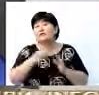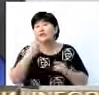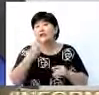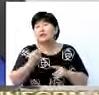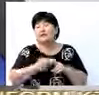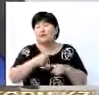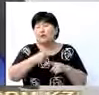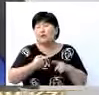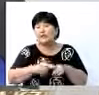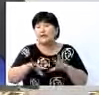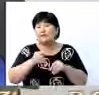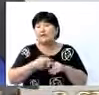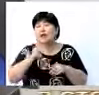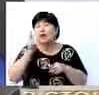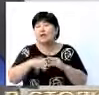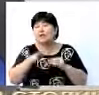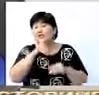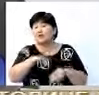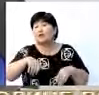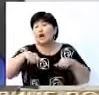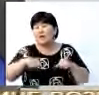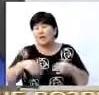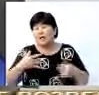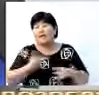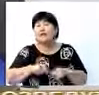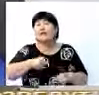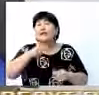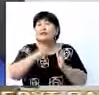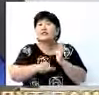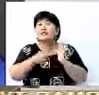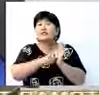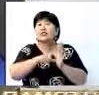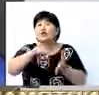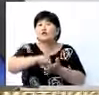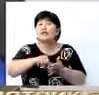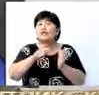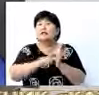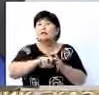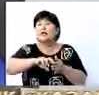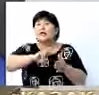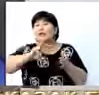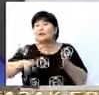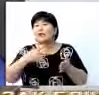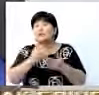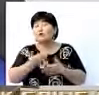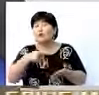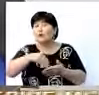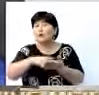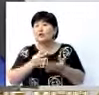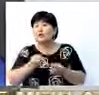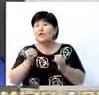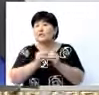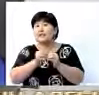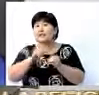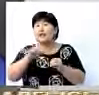половины избранных связи со окончании сроков полномочий из ста шестидесяти шести претендентов семеро сняли свою кандидатуру то регистрации и еще 10